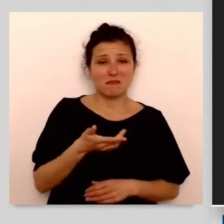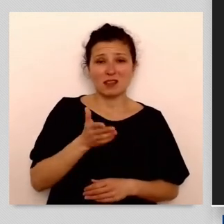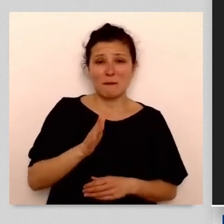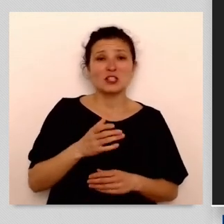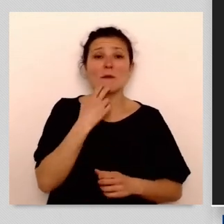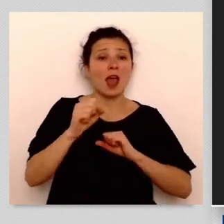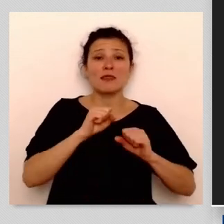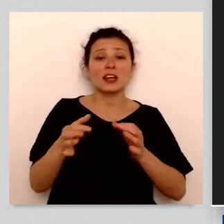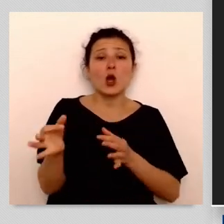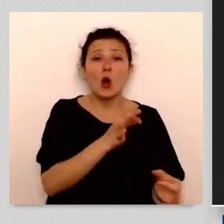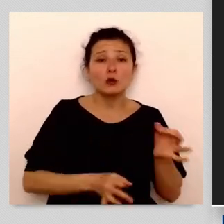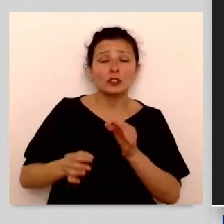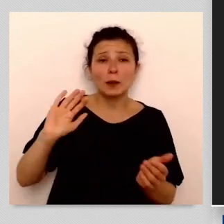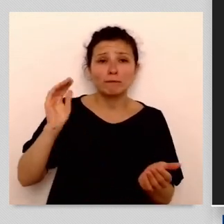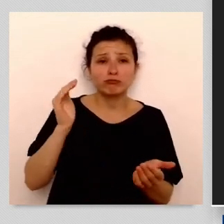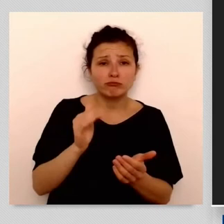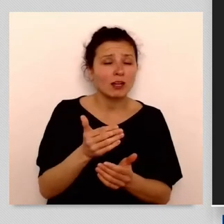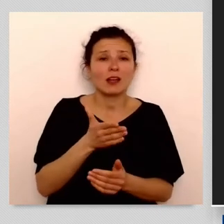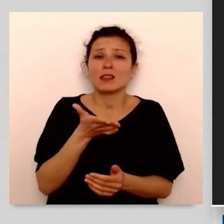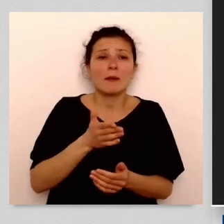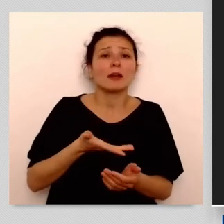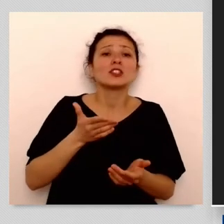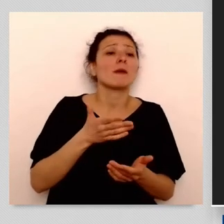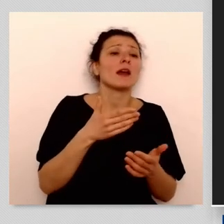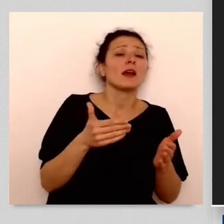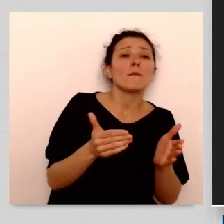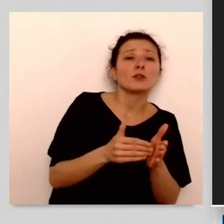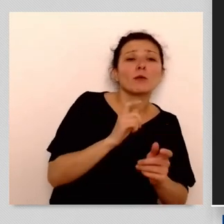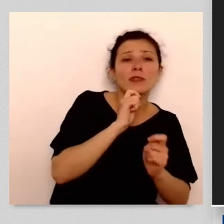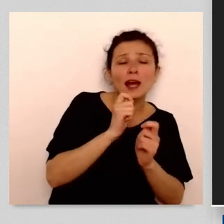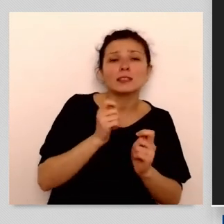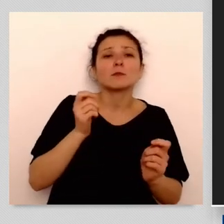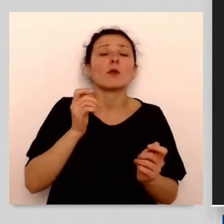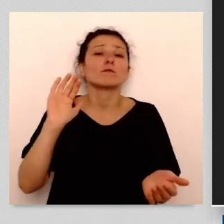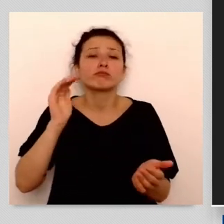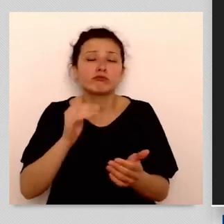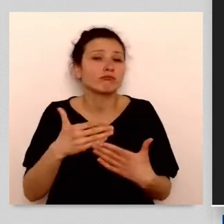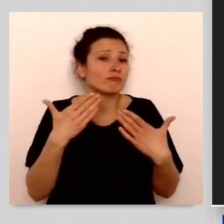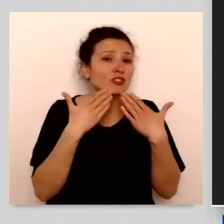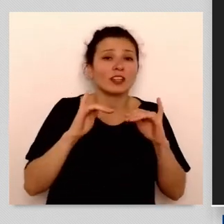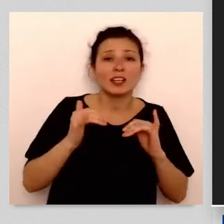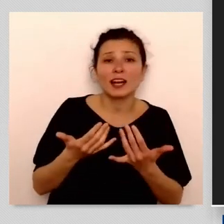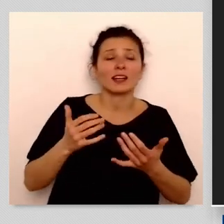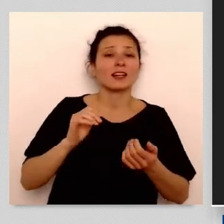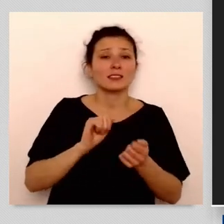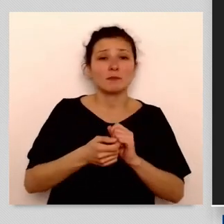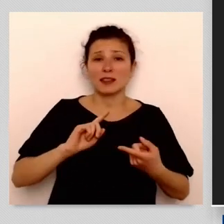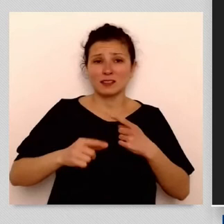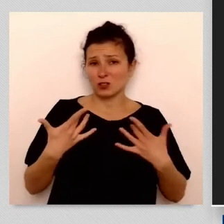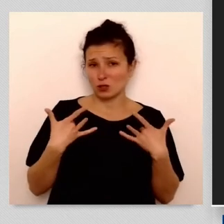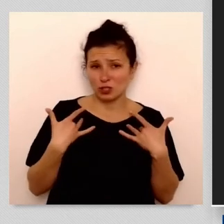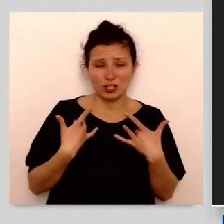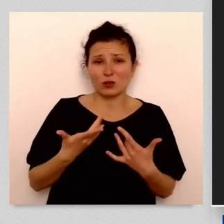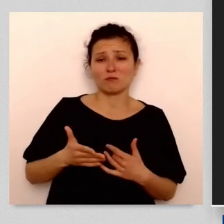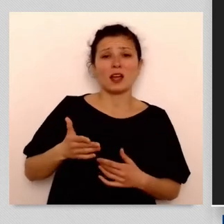oszczędzać, jeżeli my nie będziemy redukować zapotrzebowania na transport przez zmianę sposobu życia, to nam nie pomogą szybkie